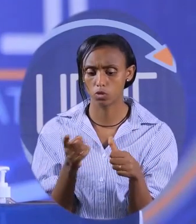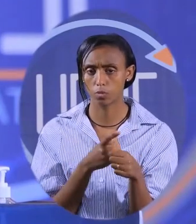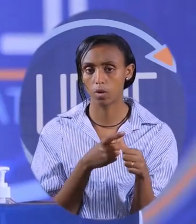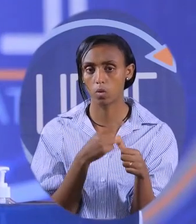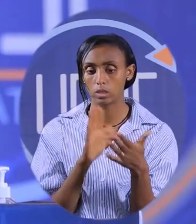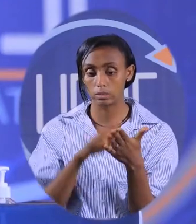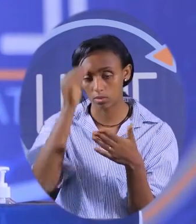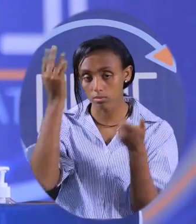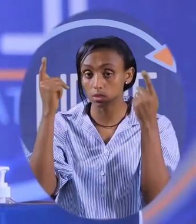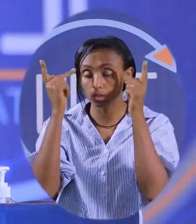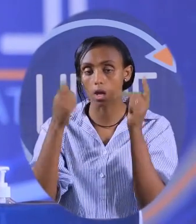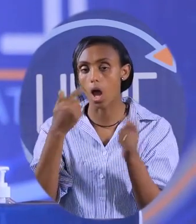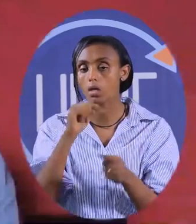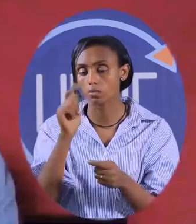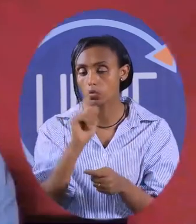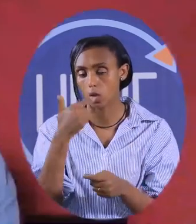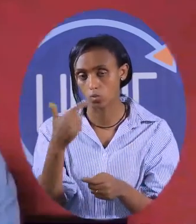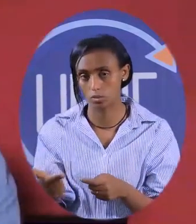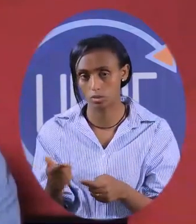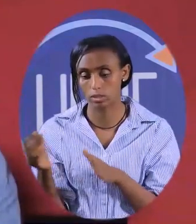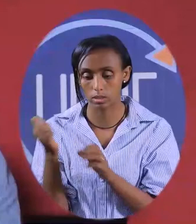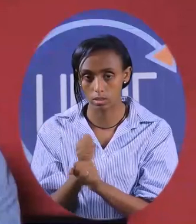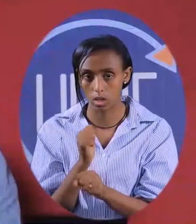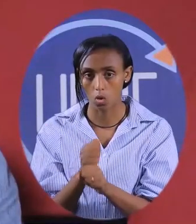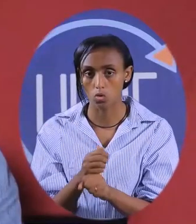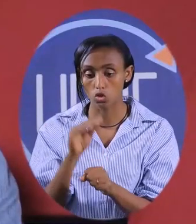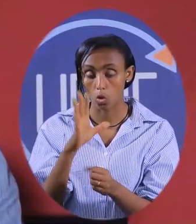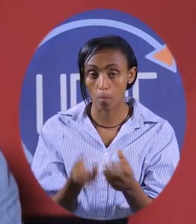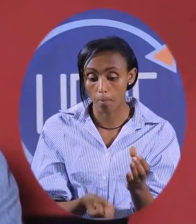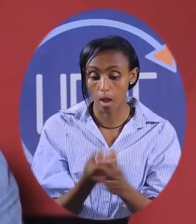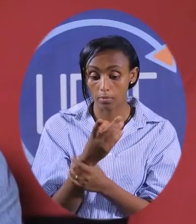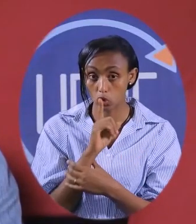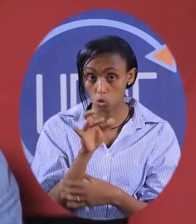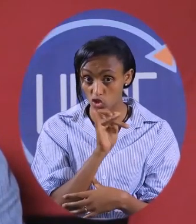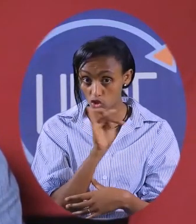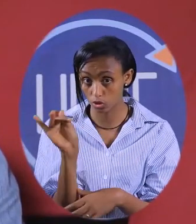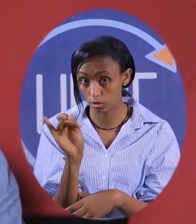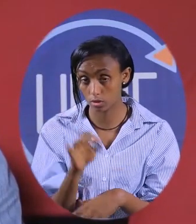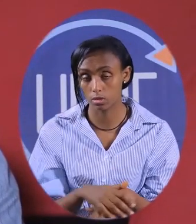ትምህርት ሚኒስቴር ነው አለለም ነው። ስራው ሰው ማምረት ነው እንጂ